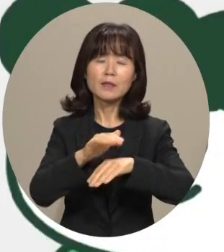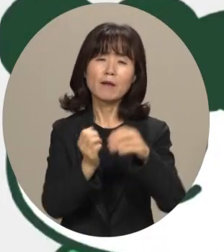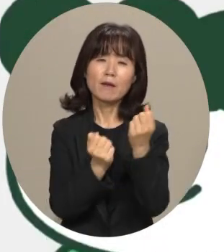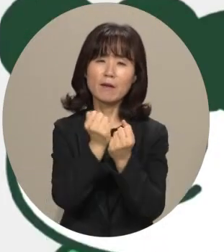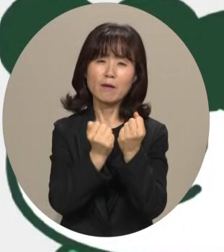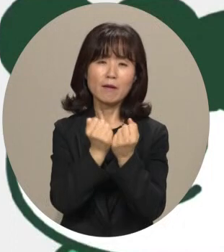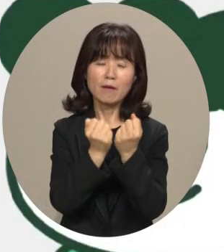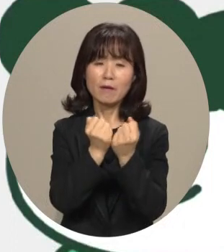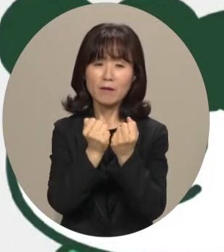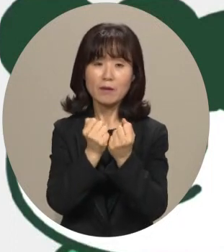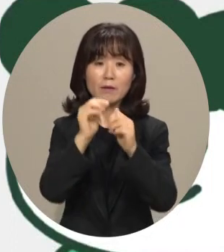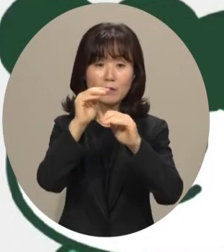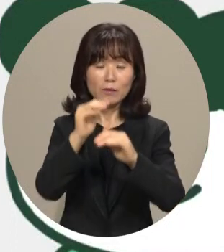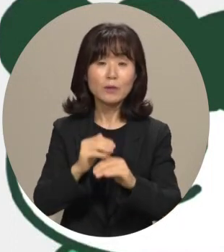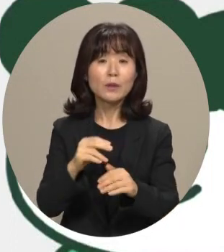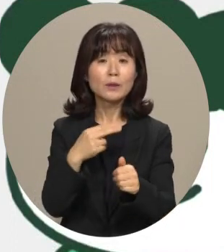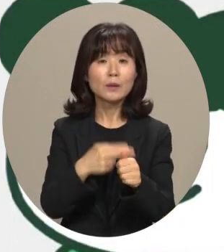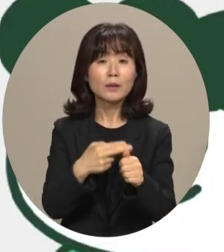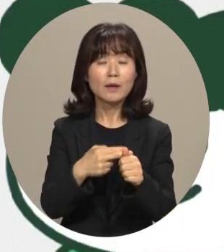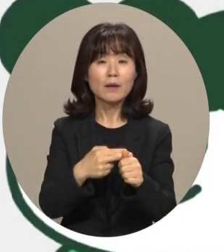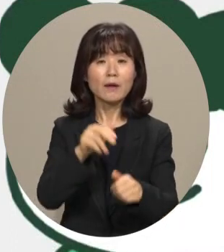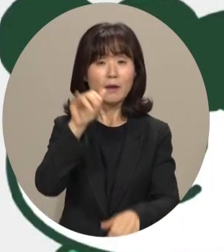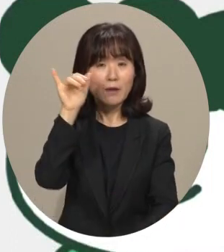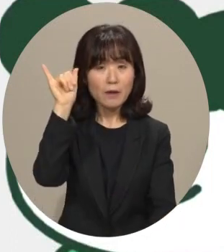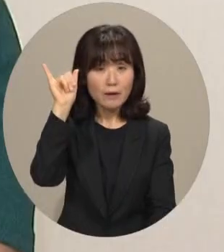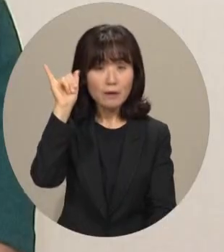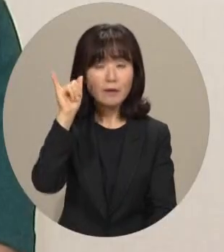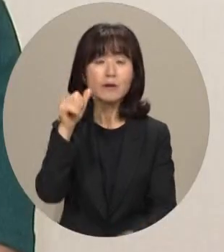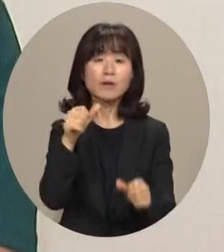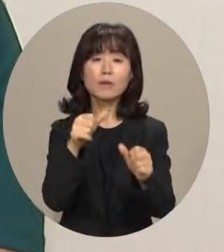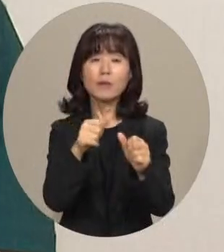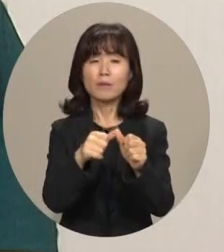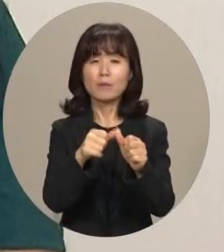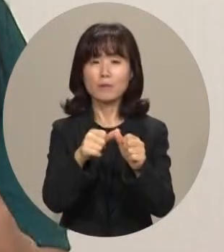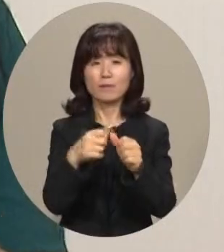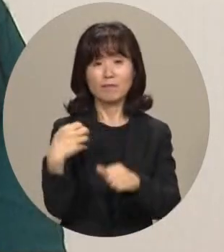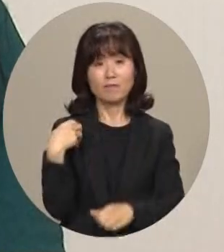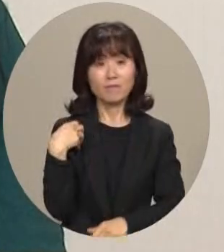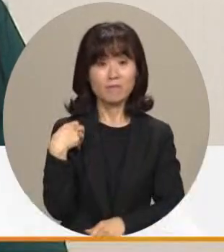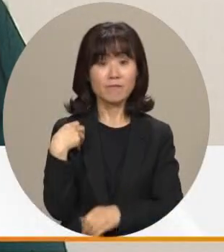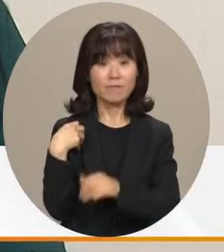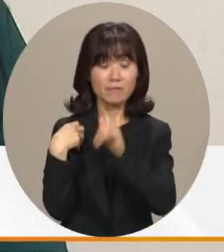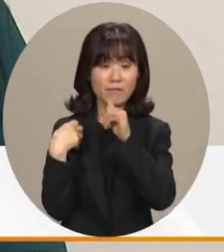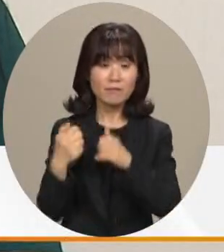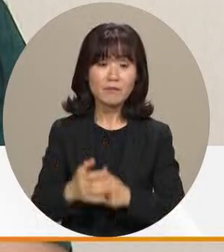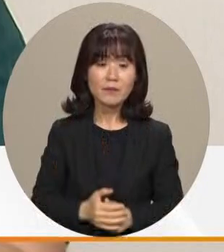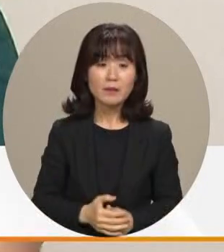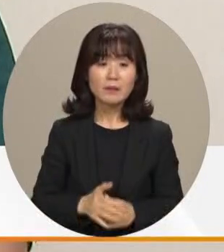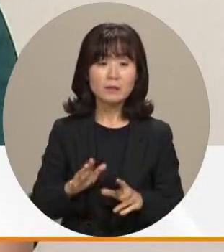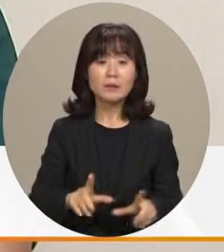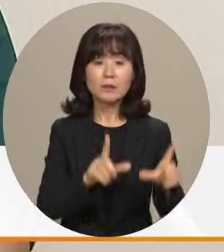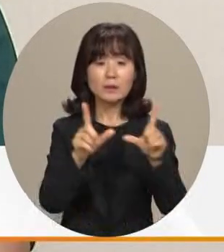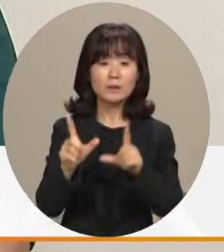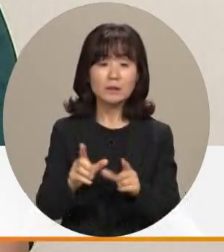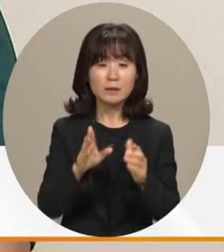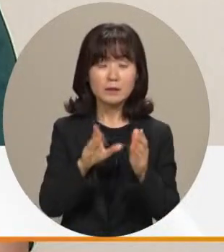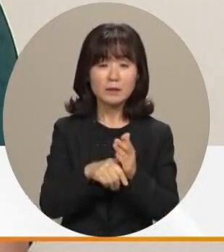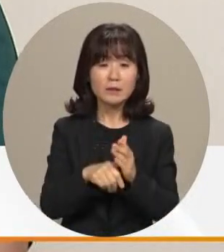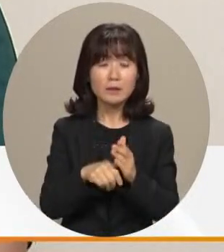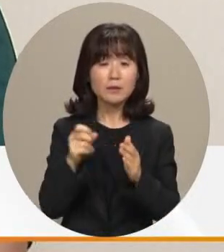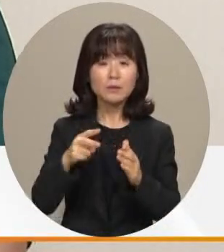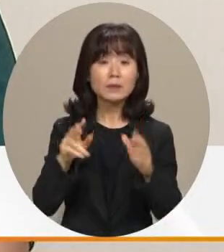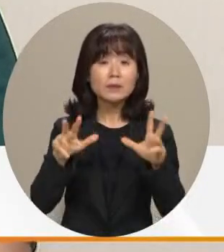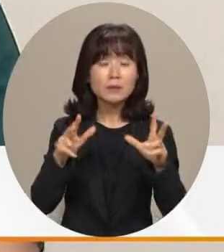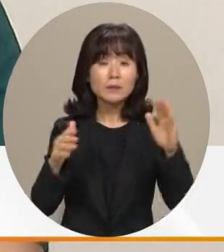내용까지 교사들의 AI 멘토 역할을 하고 있습니다 저희가 지금 사랑하고 있는 시대와 아이들이 살아나갈